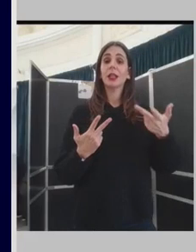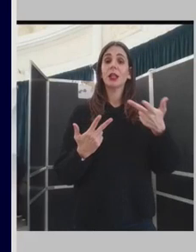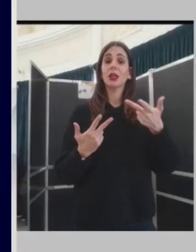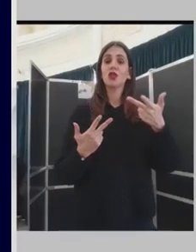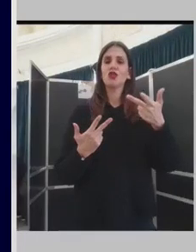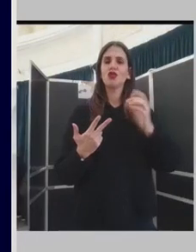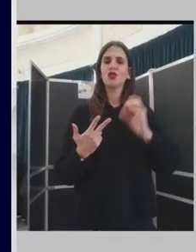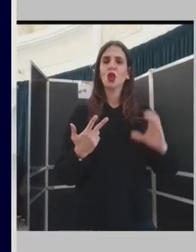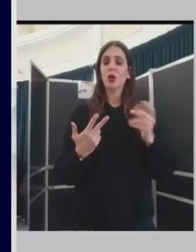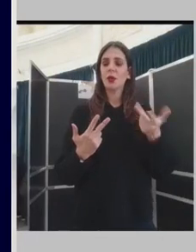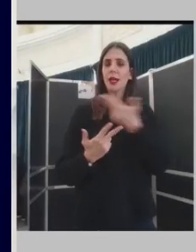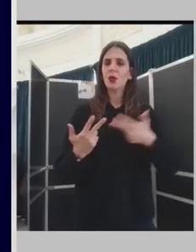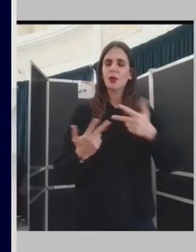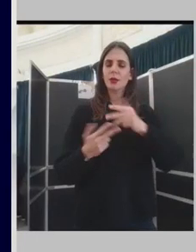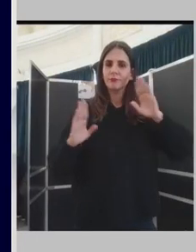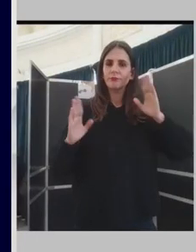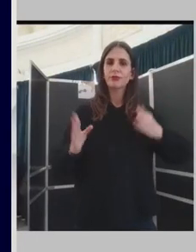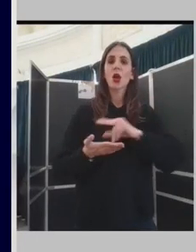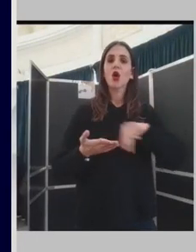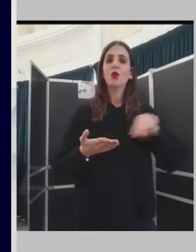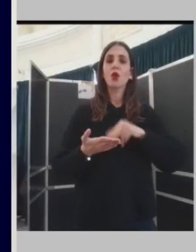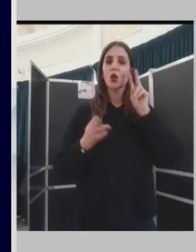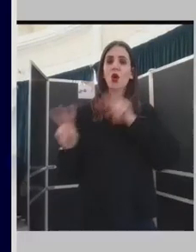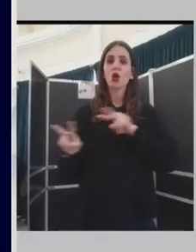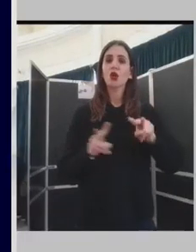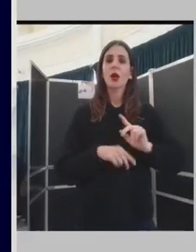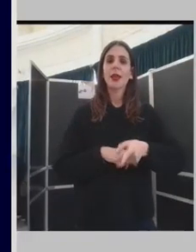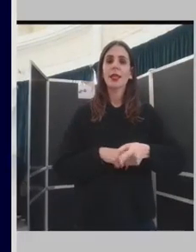Ecca, Gagliardi e Cerisola.